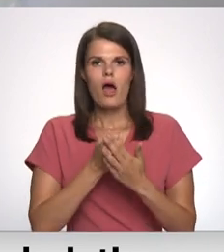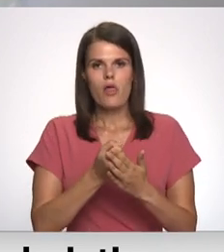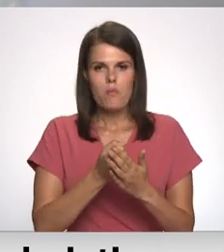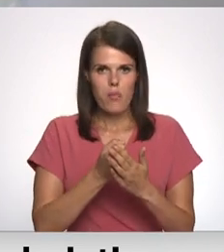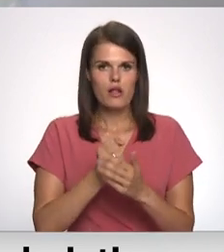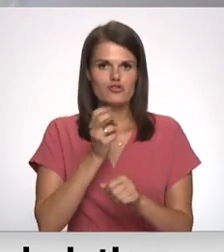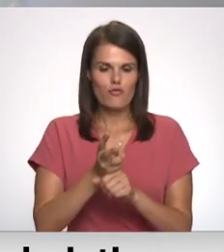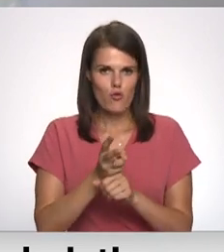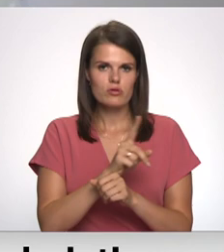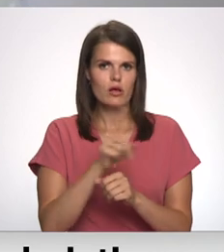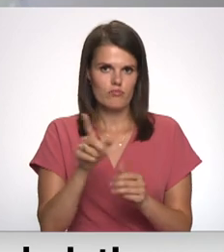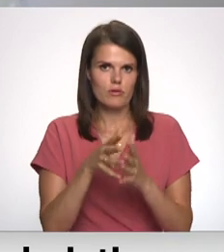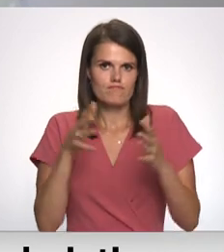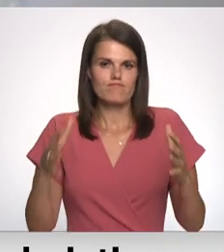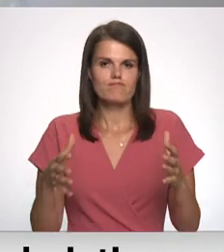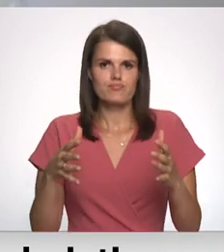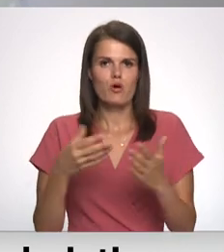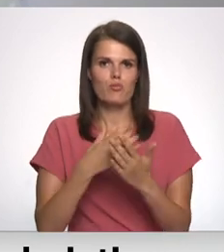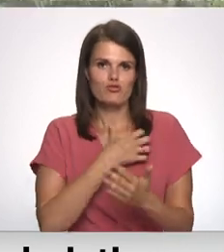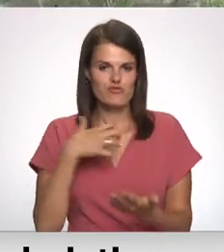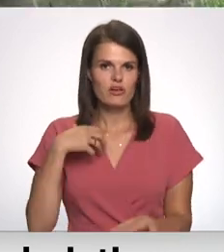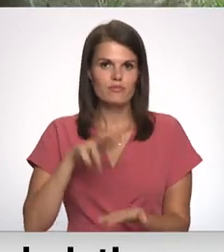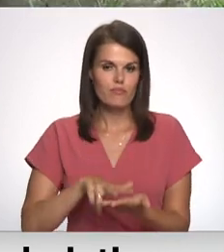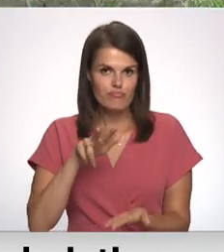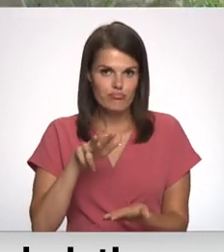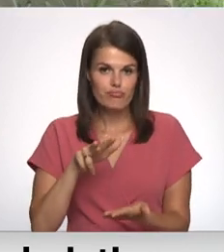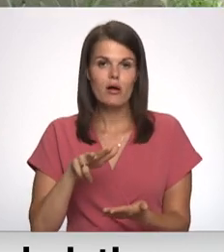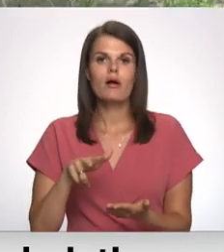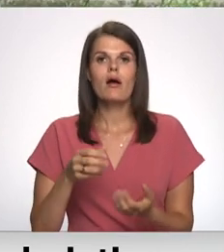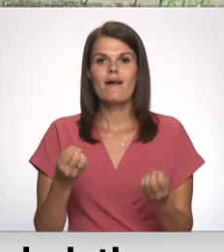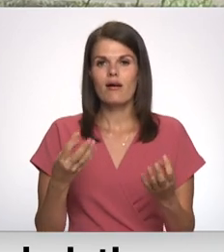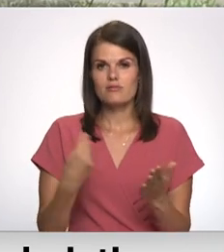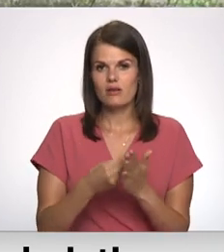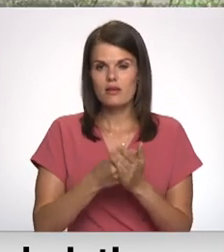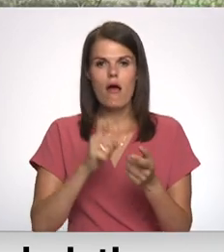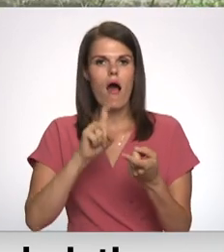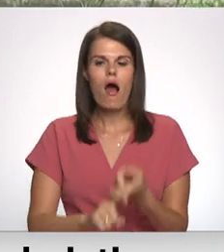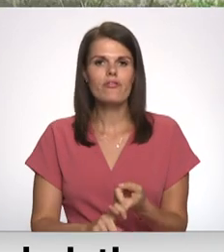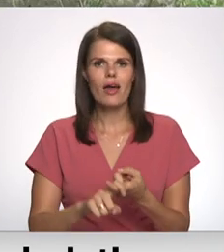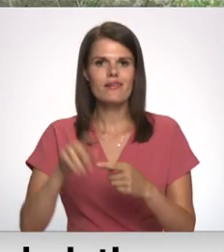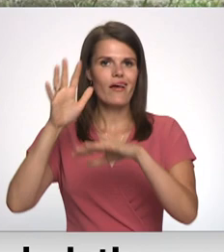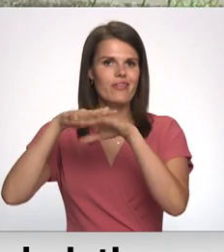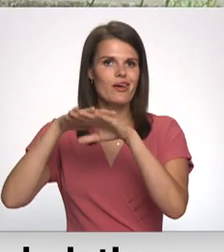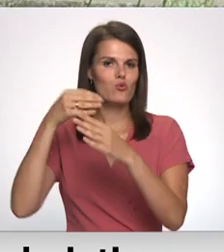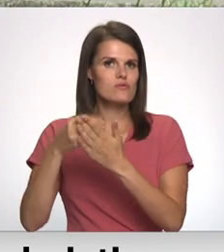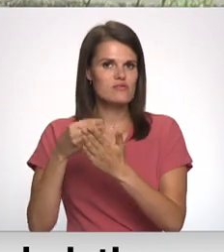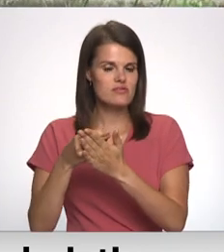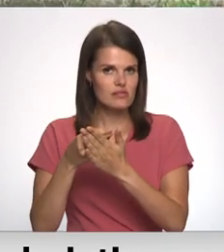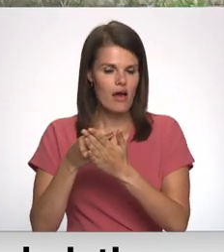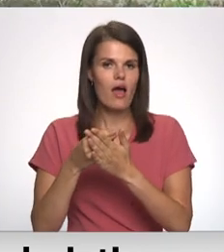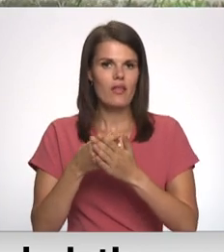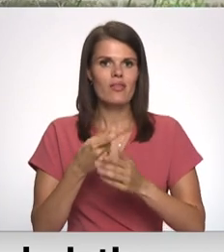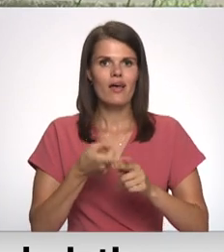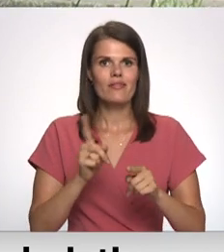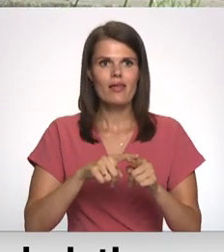ir arī visai liels pašvaldībā apstiprināts. Tā kā gāzes cena ir atkarīga no biržas cenām, nesot garantijas, ka